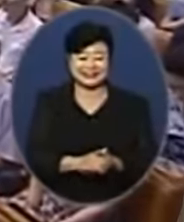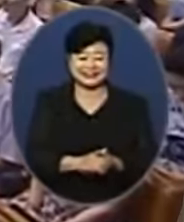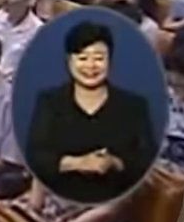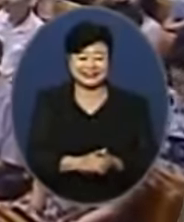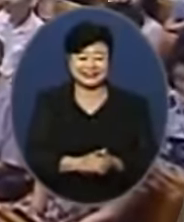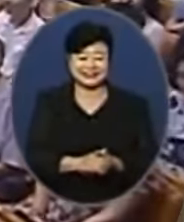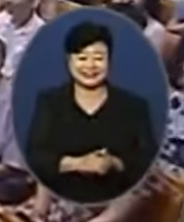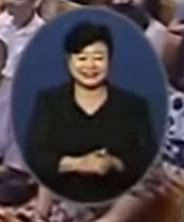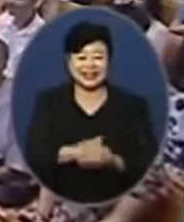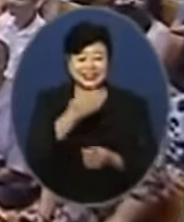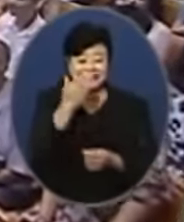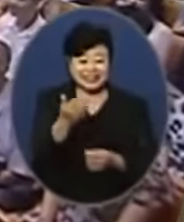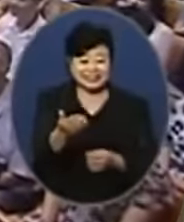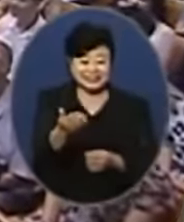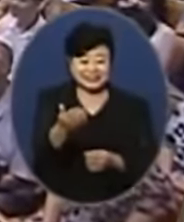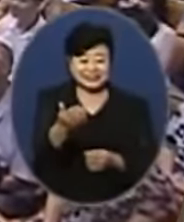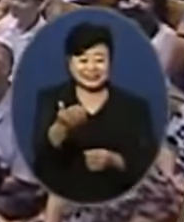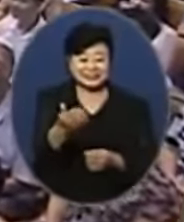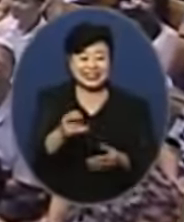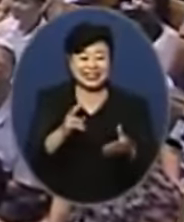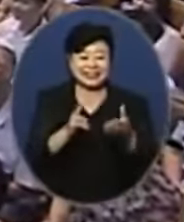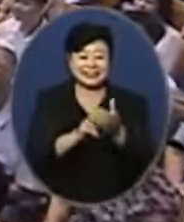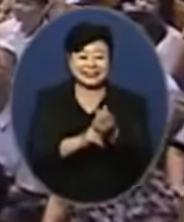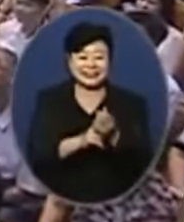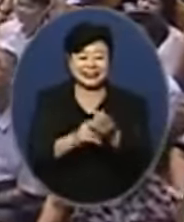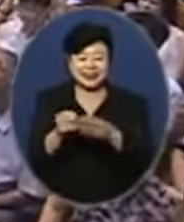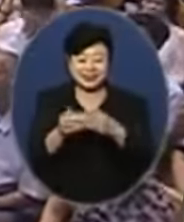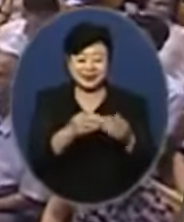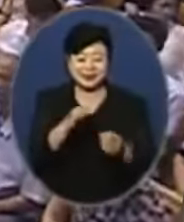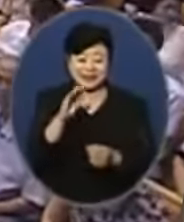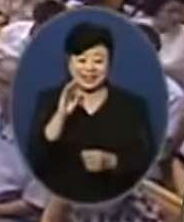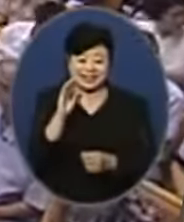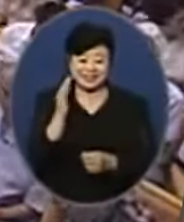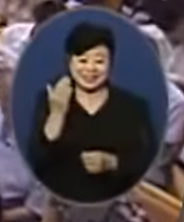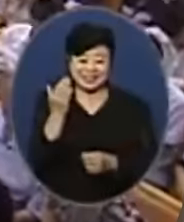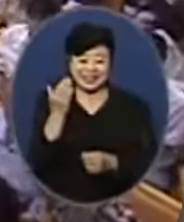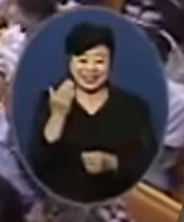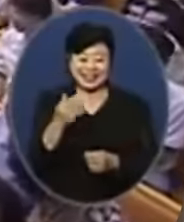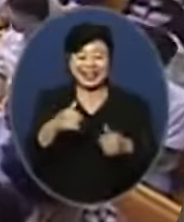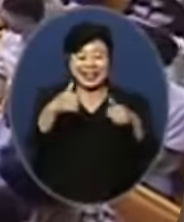옆에 계신 분에게 당신은 오늘 기적을 체험할 것입니다. 인사하십시오.